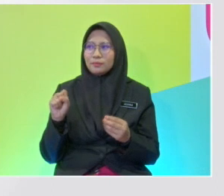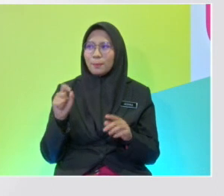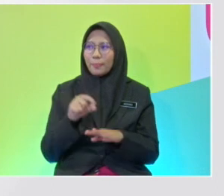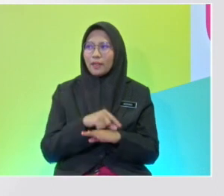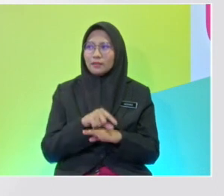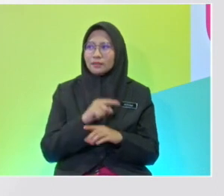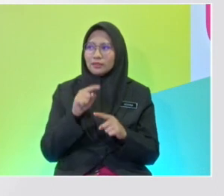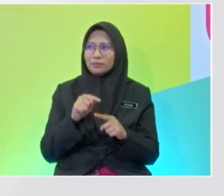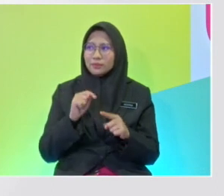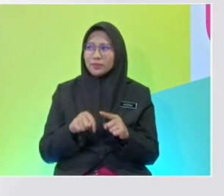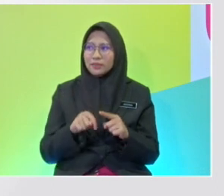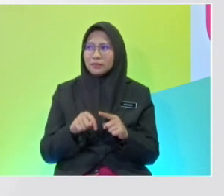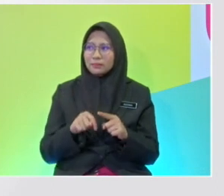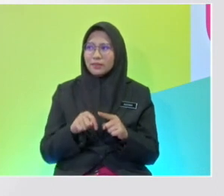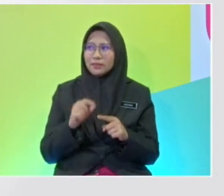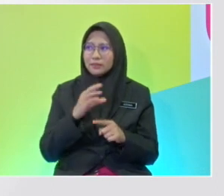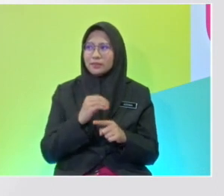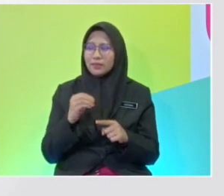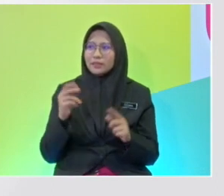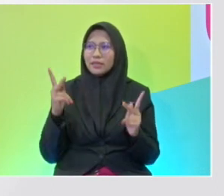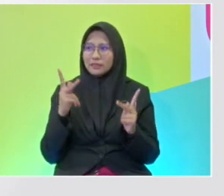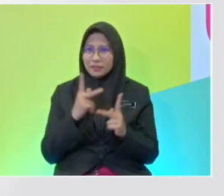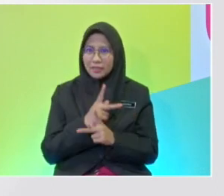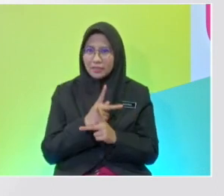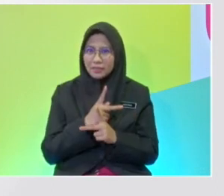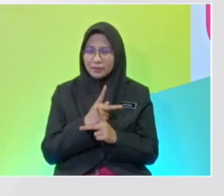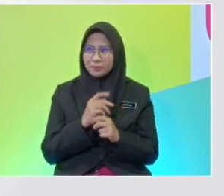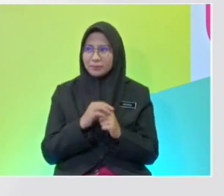dan tambah Oke ini contoh jawaban